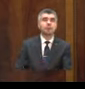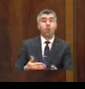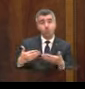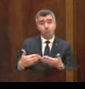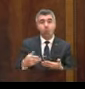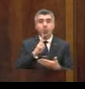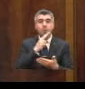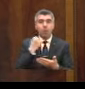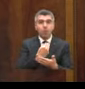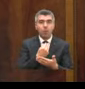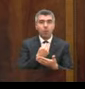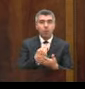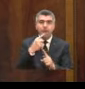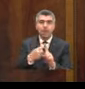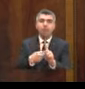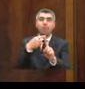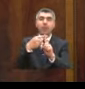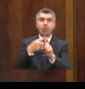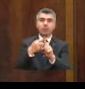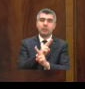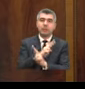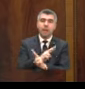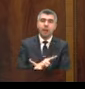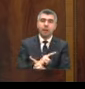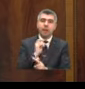الحكومه التزمت باش تطلع هاد المعاش الزمانه باش